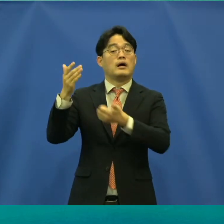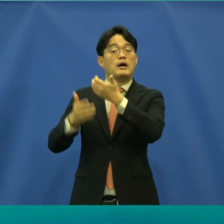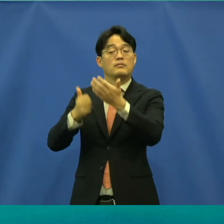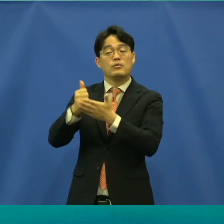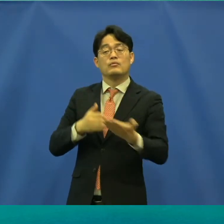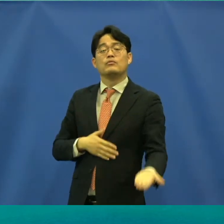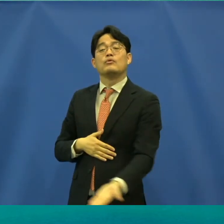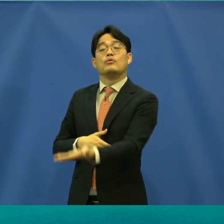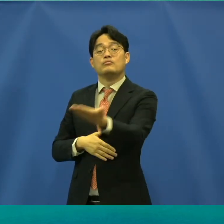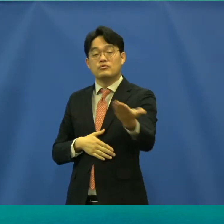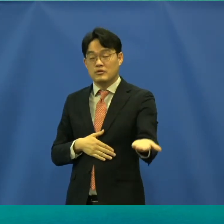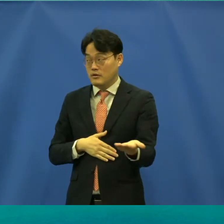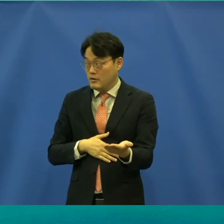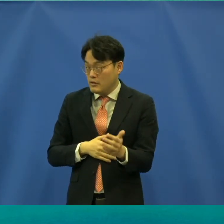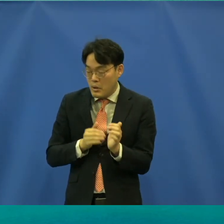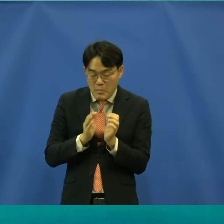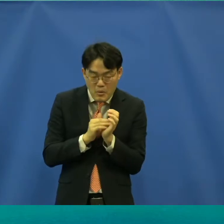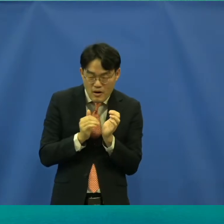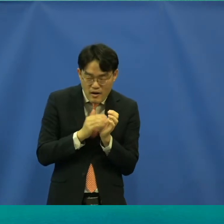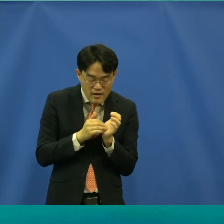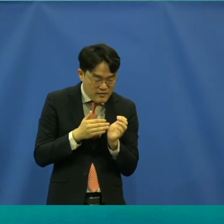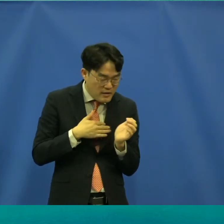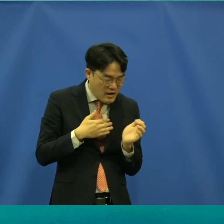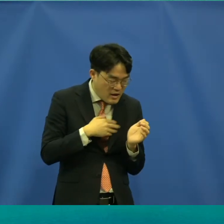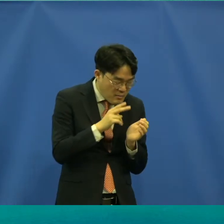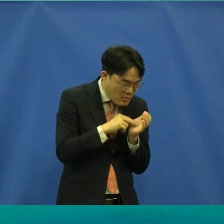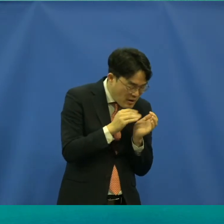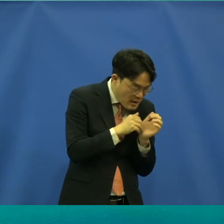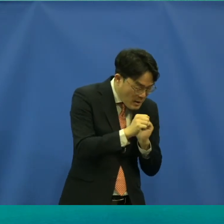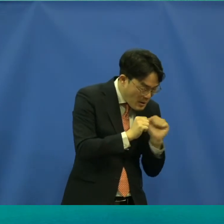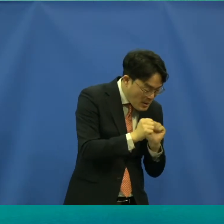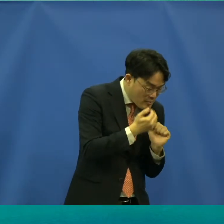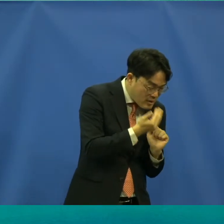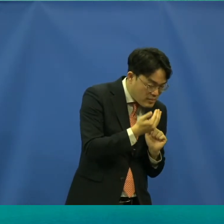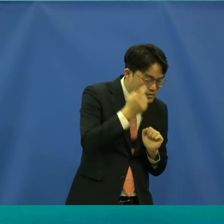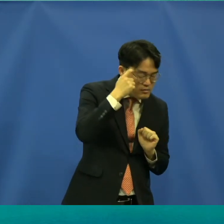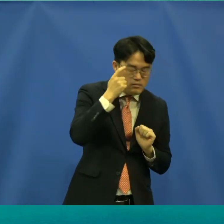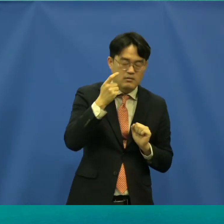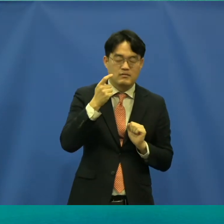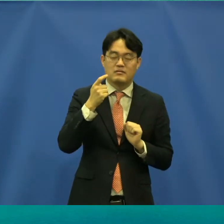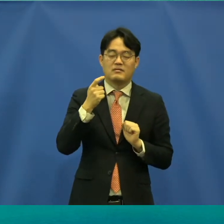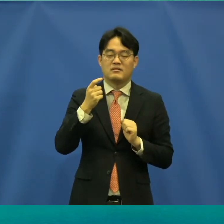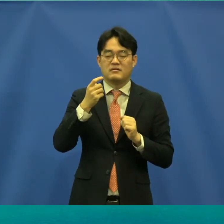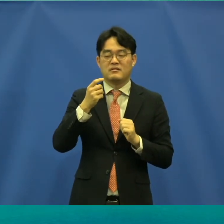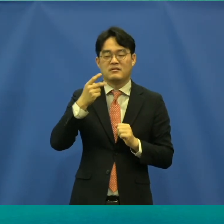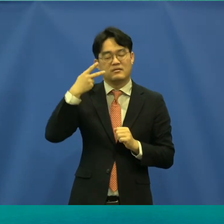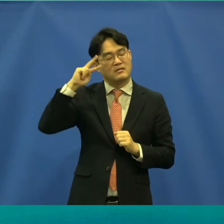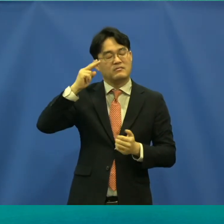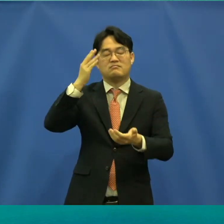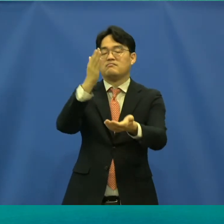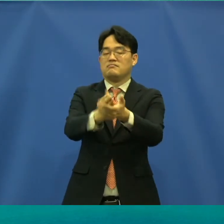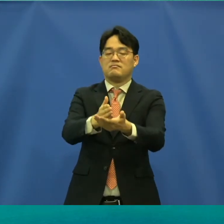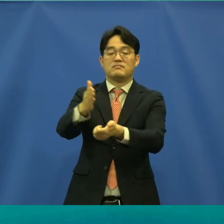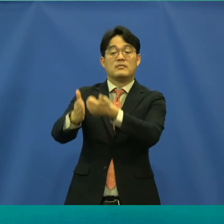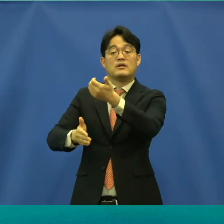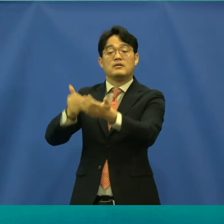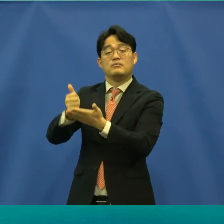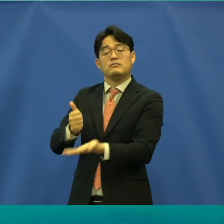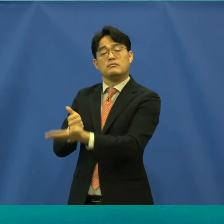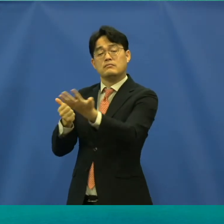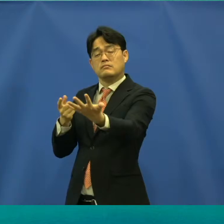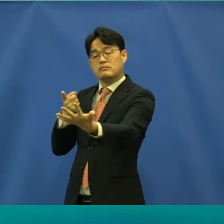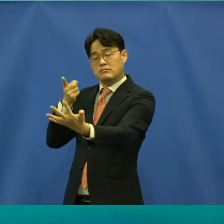평소에는 그 사실을 모른 채 살고 있습니다. 그런데 하나님은 소름이 돋을 만큼 나보다 나를 더 잘 아십니다.